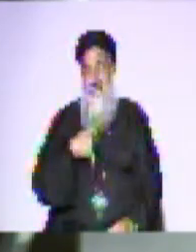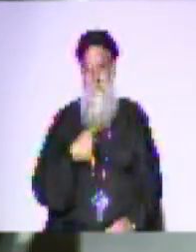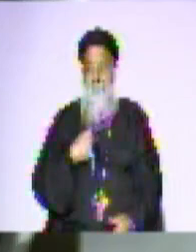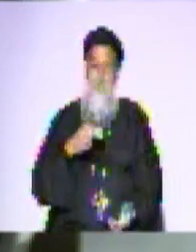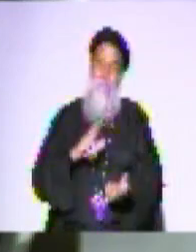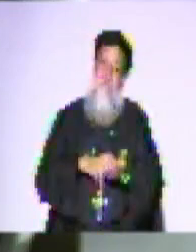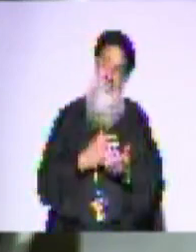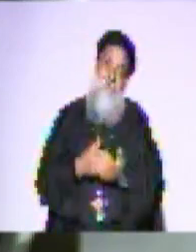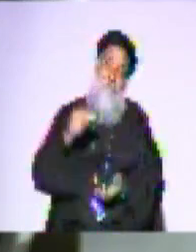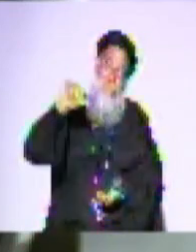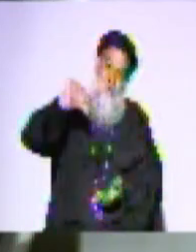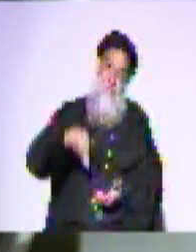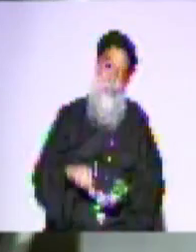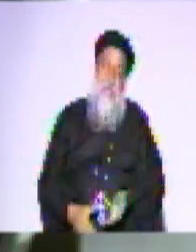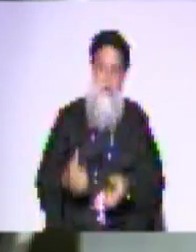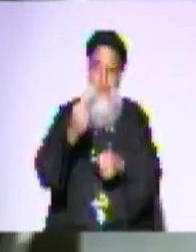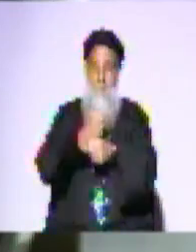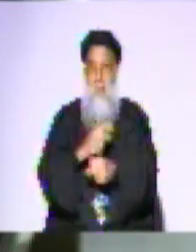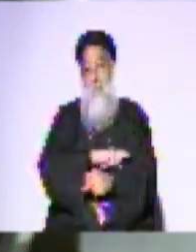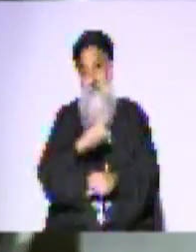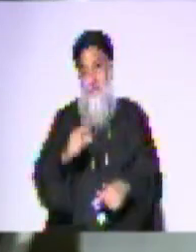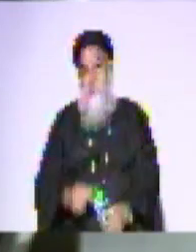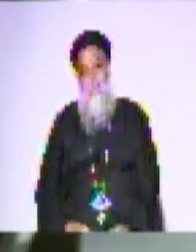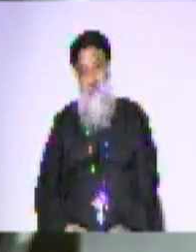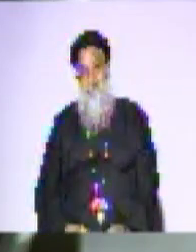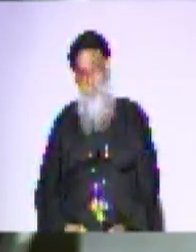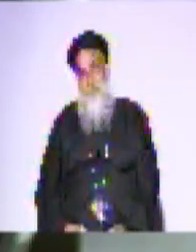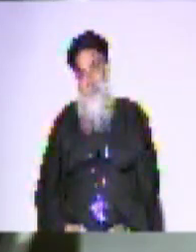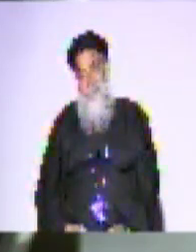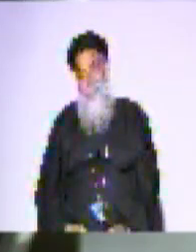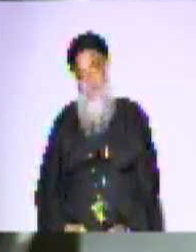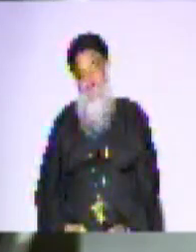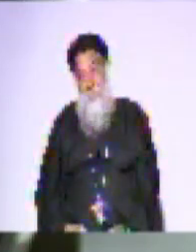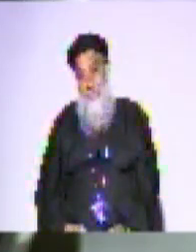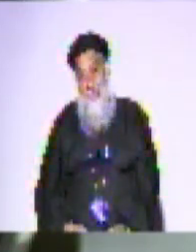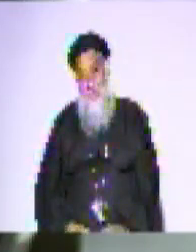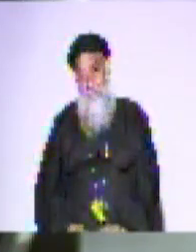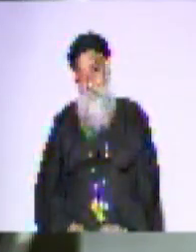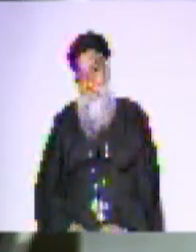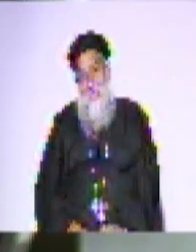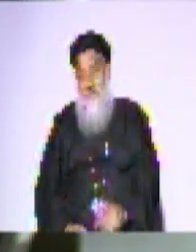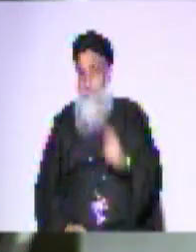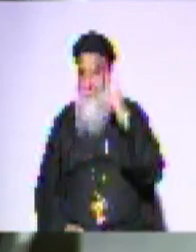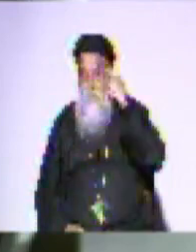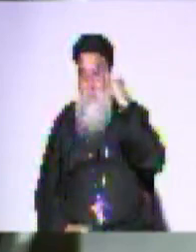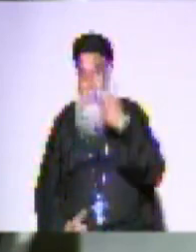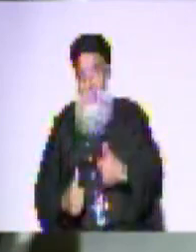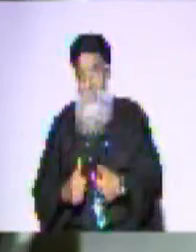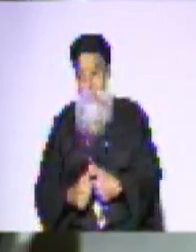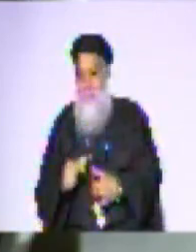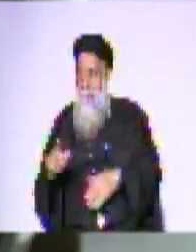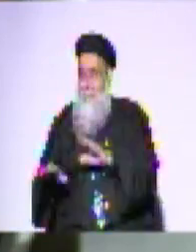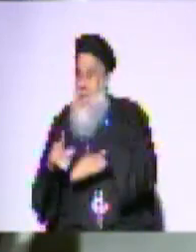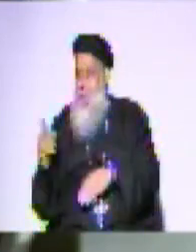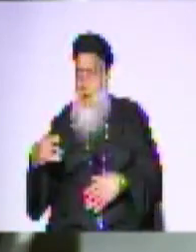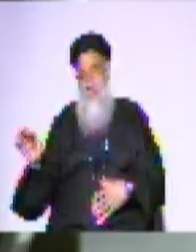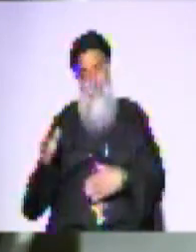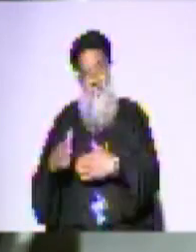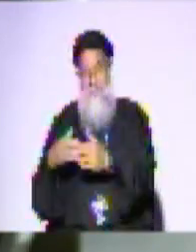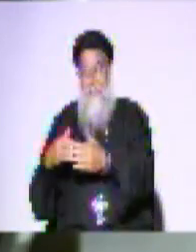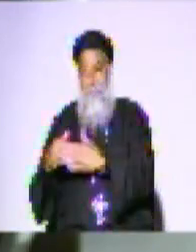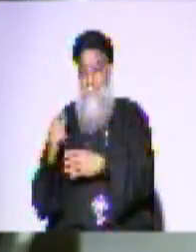علي ويوقعني وما أعرفش أقوم. شوف الفكر، يعني ما أدانش الشخص اللي